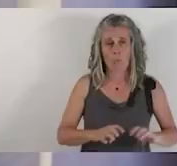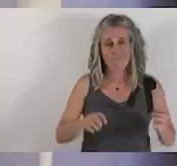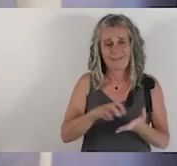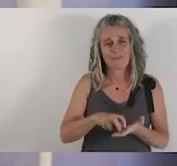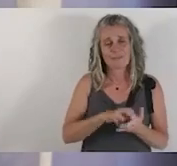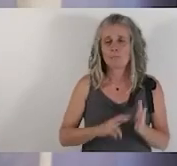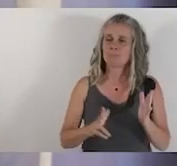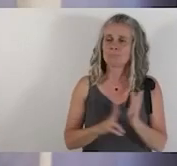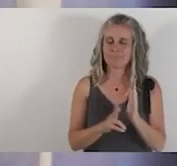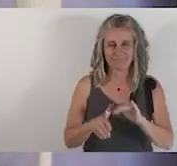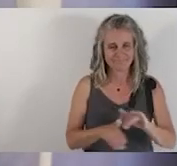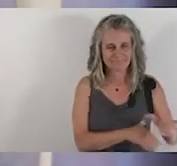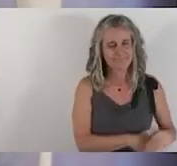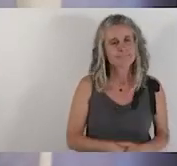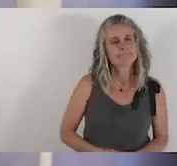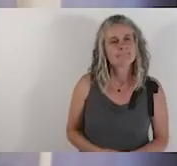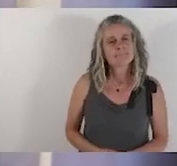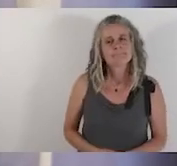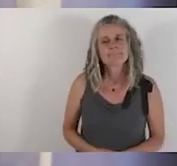Le rapport